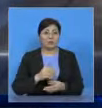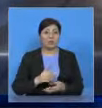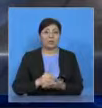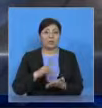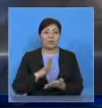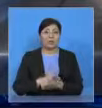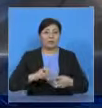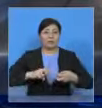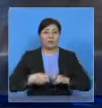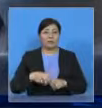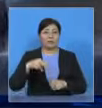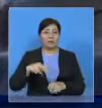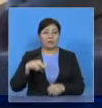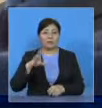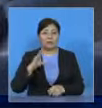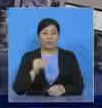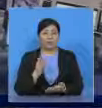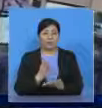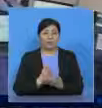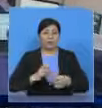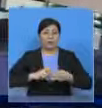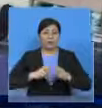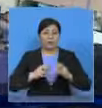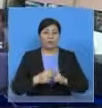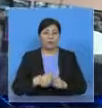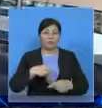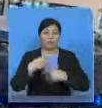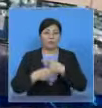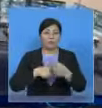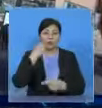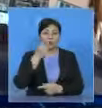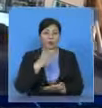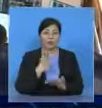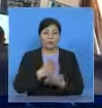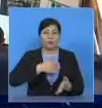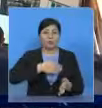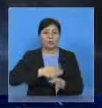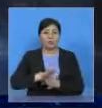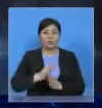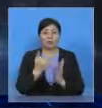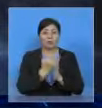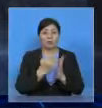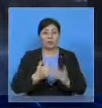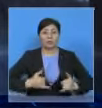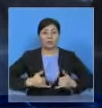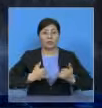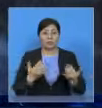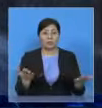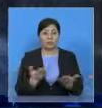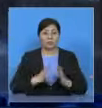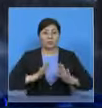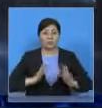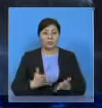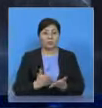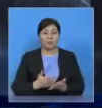нарушения ПДД, то здесь существует проблема. Но в следующем году будет реализован проект, благодаря которому ситуация